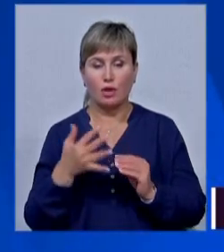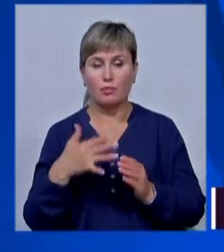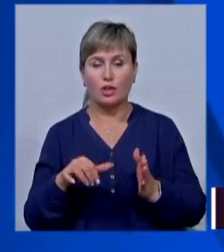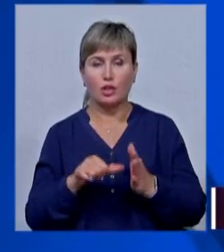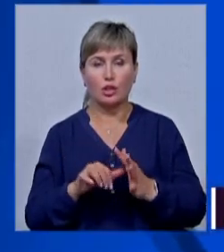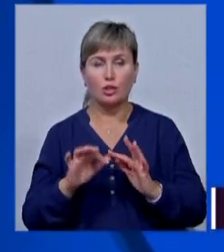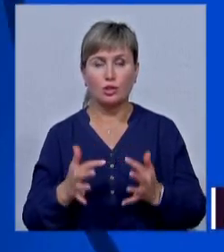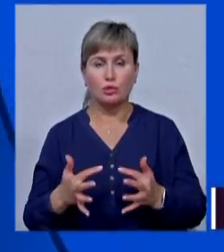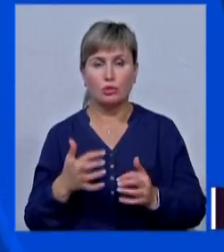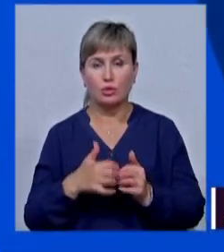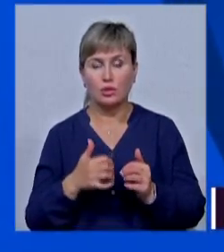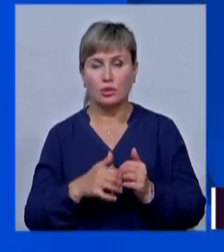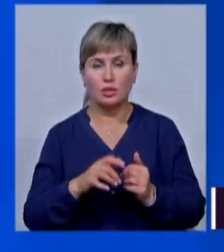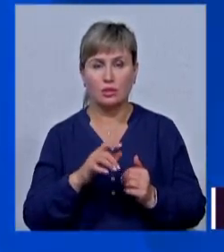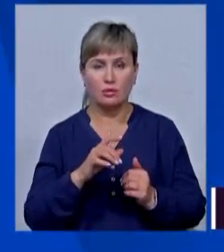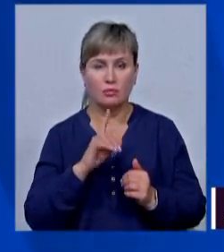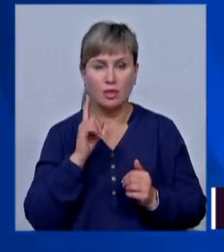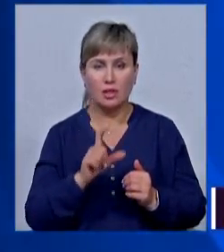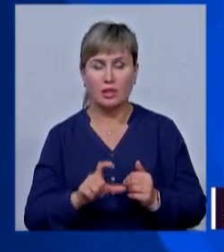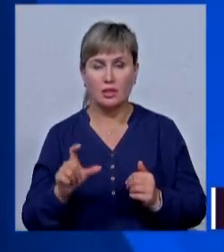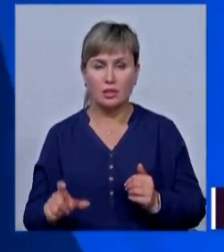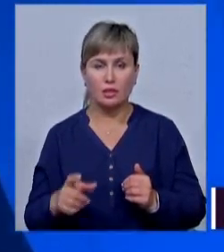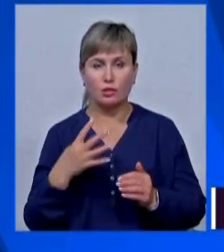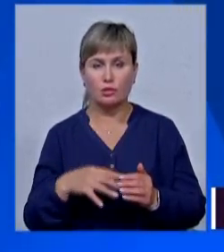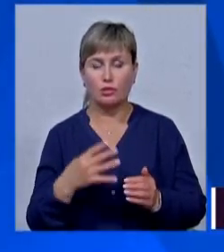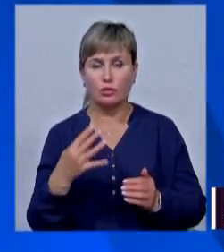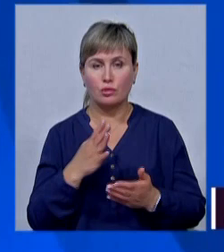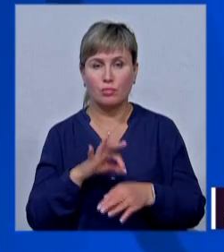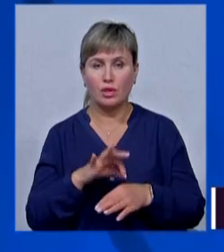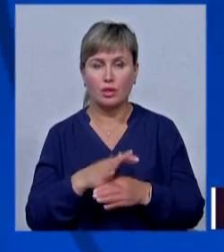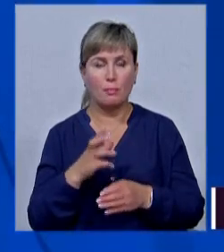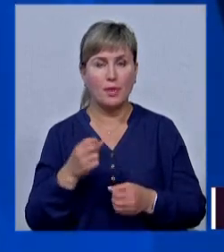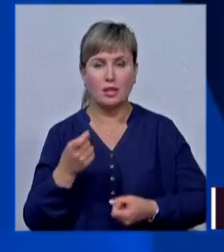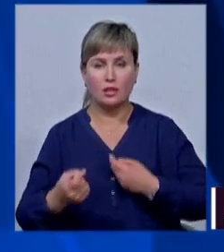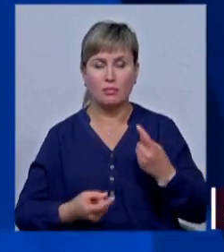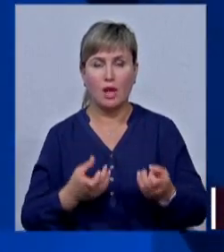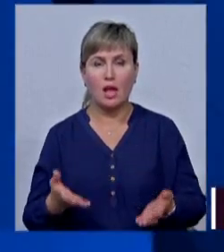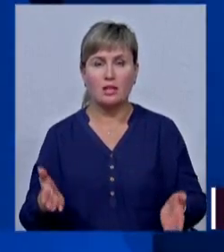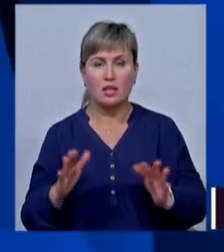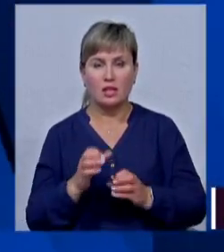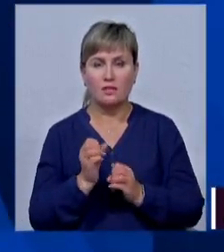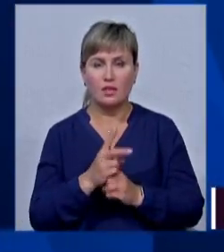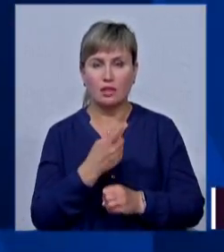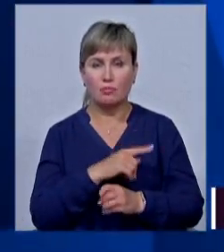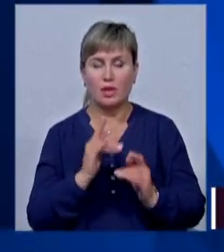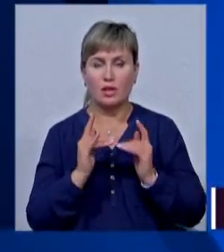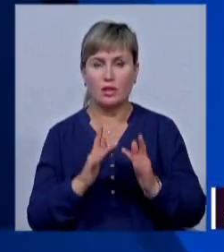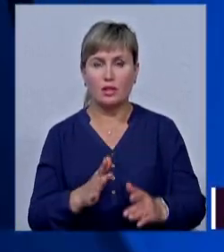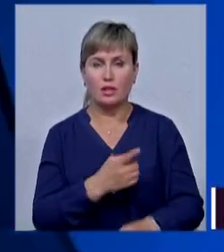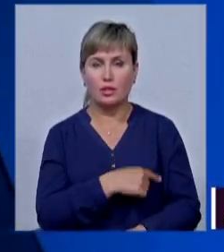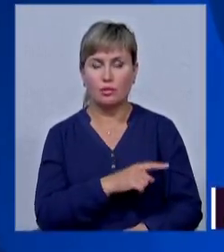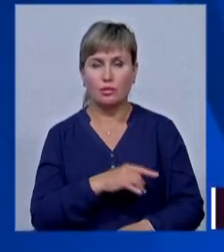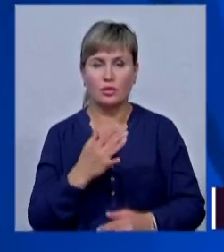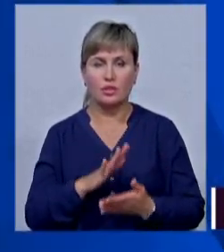56 случаев среди несовершеннолетних. У 44 из них болезнь протекает бессимптомно. Остальные 12 госпитализированы в больницу.